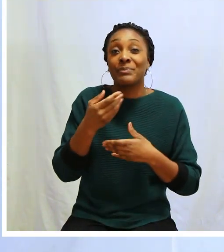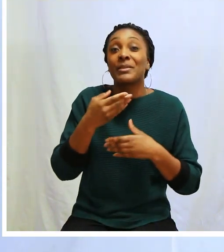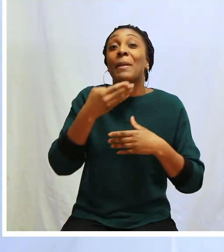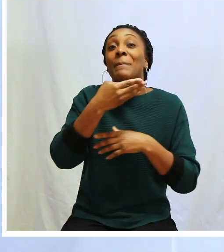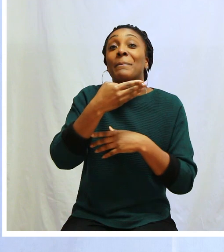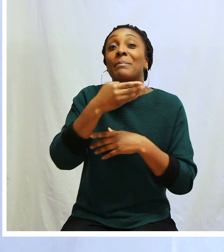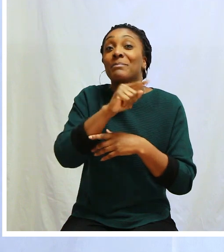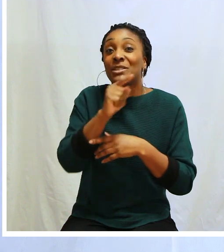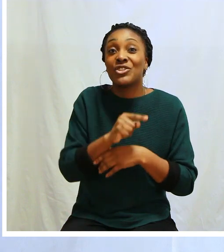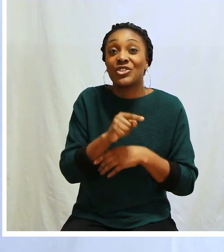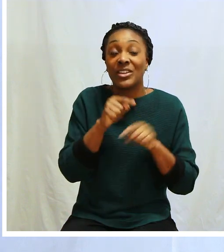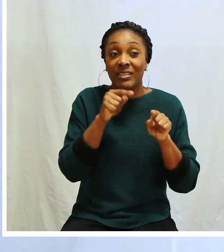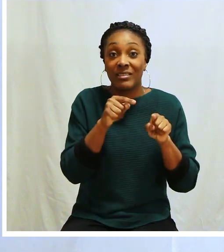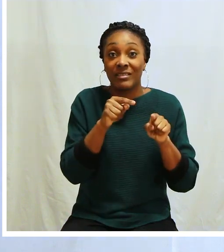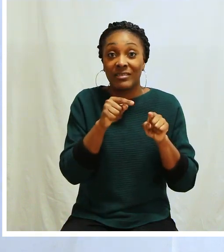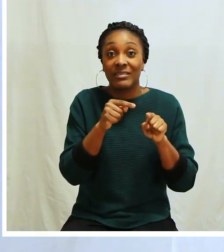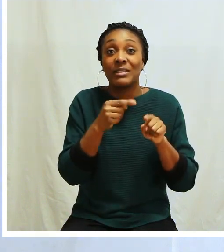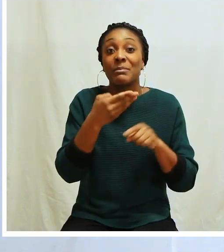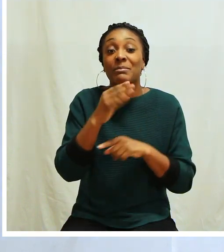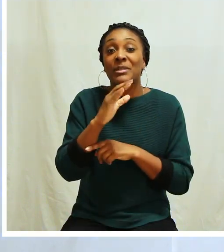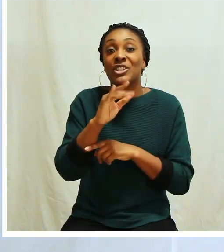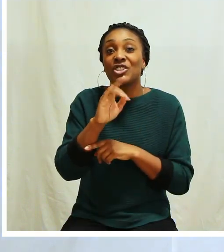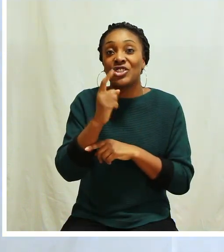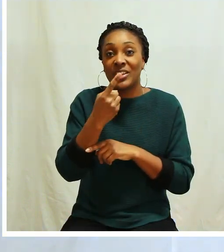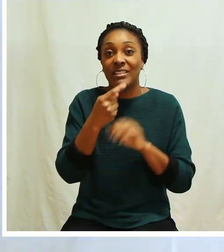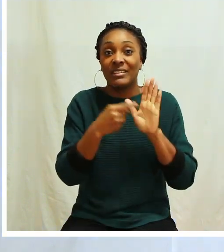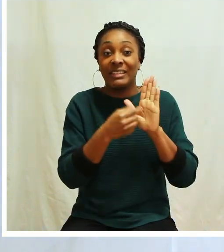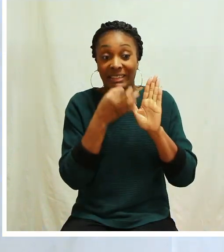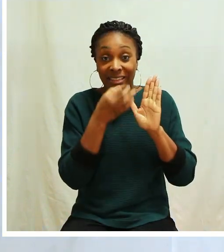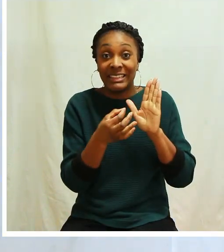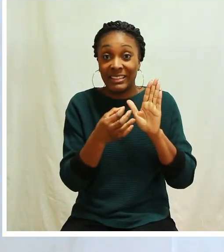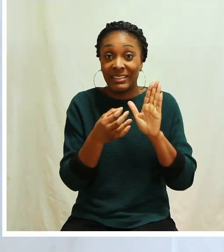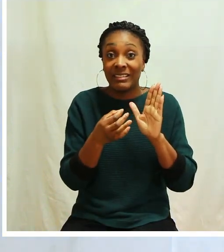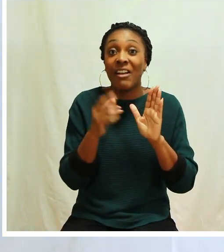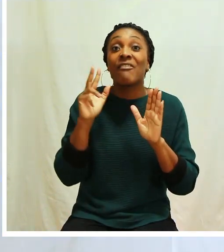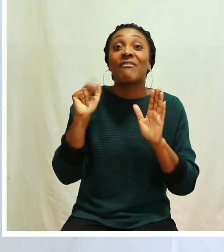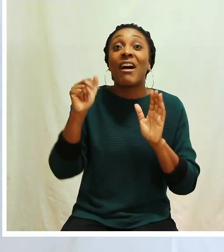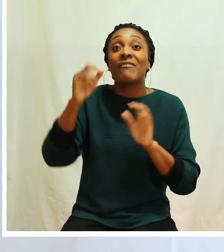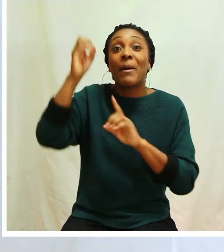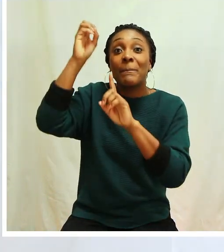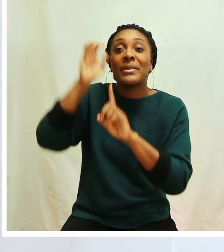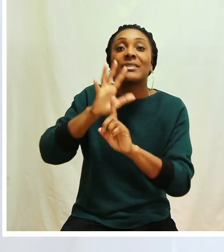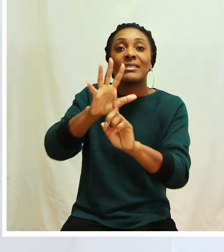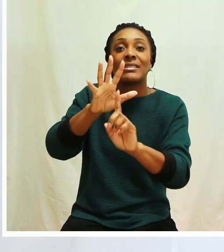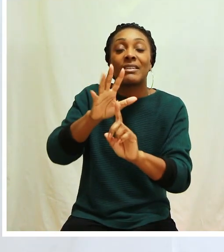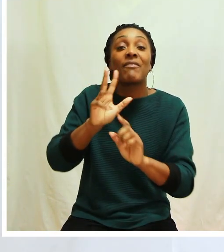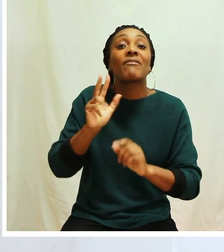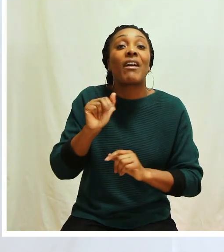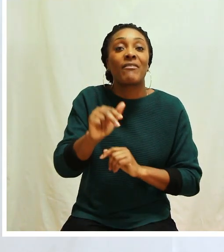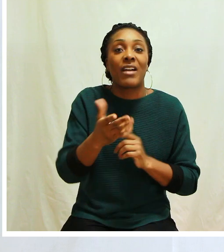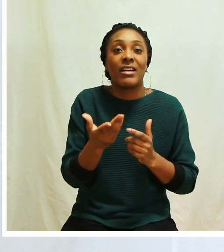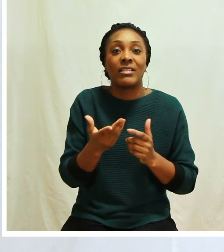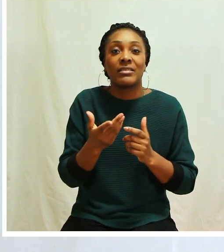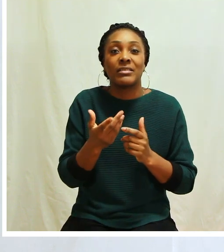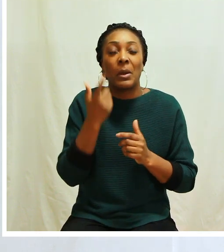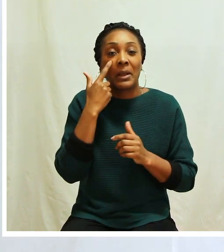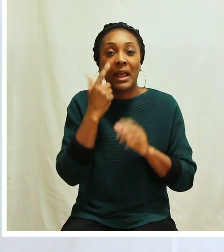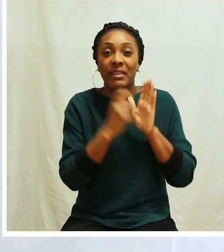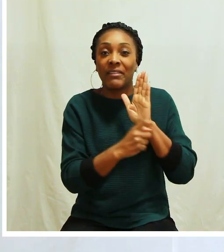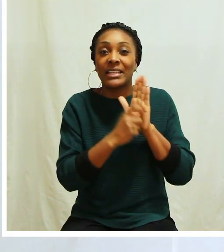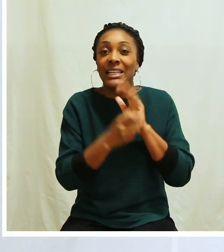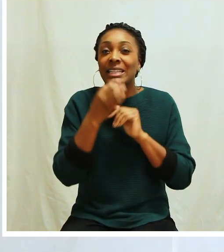viendrait, et c'est tellement précis dans ce que Dieu dit que les choses vont se passer telles qu'il l'a dit. Et toi, Bethléem,